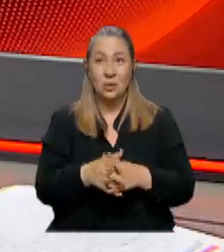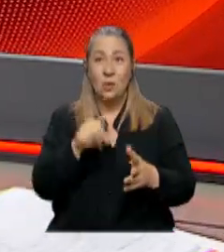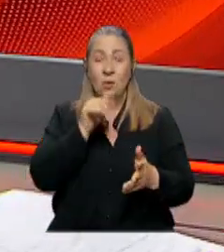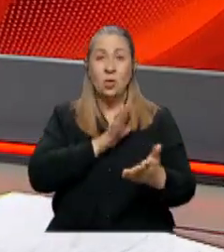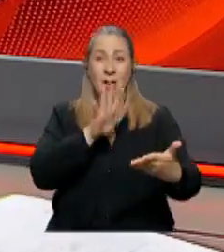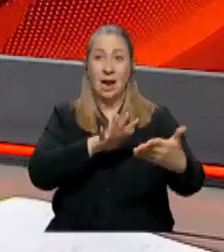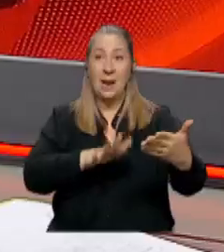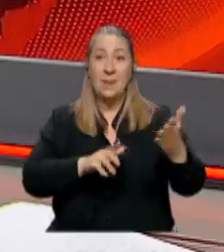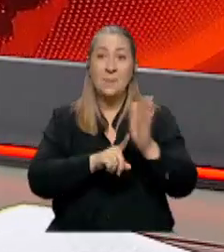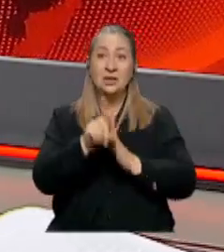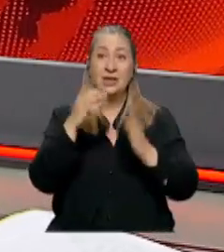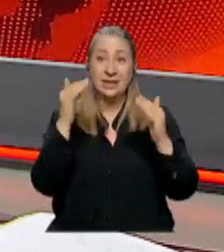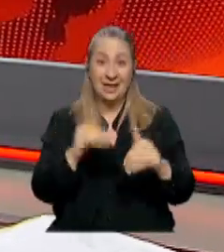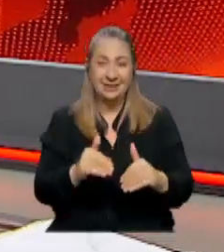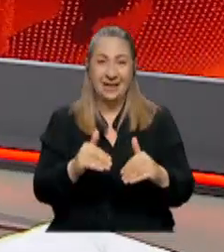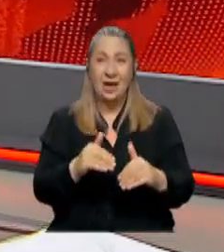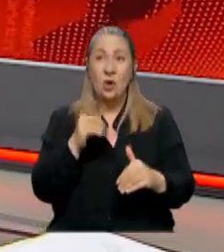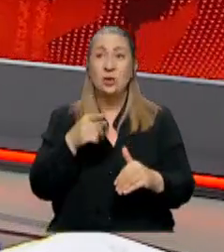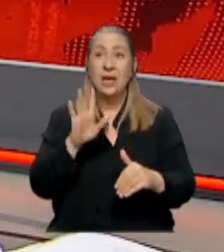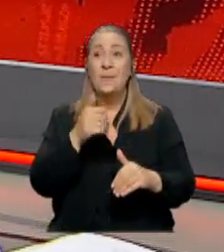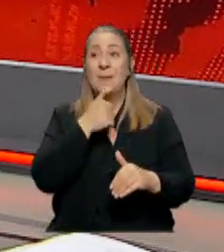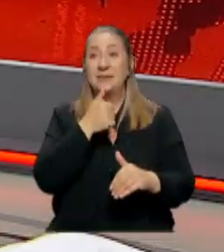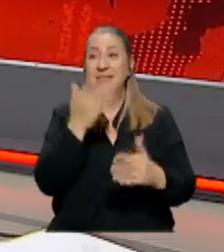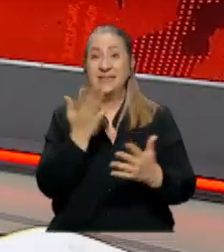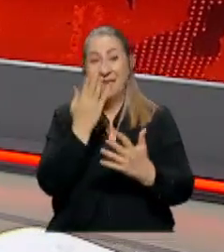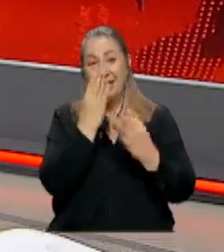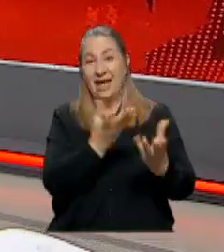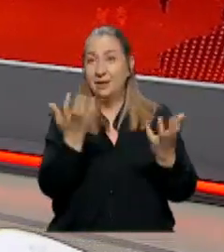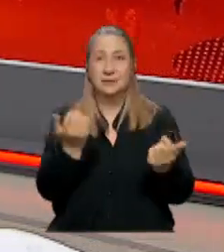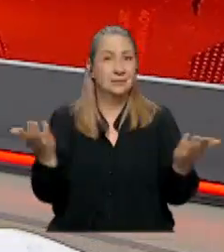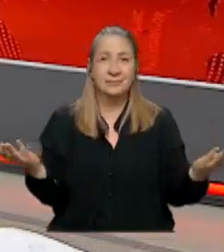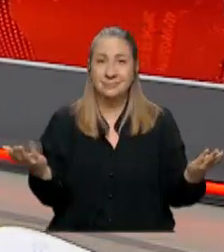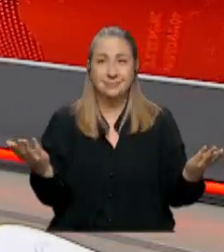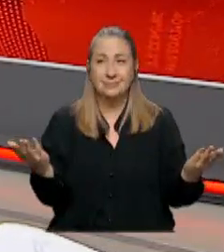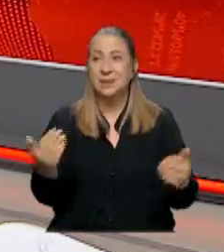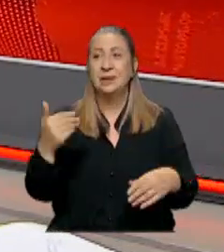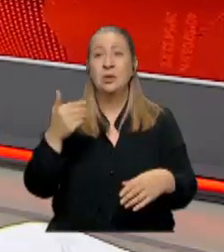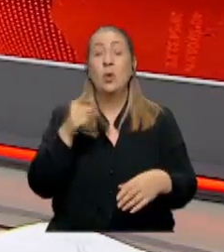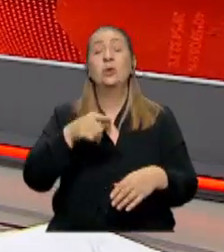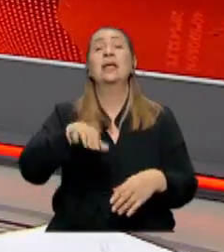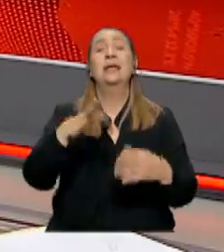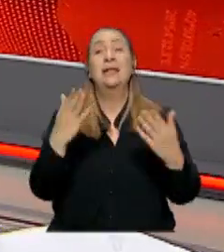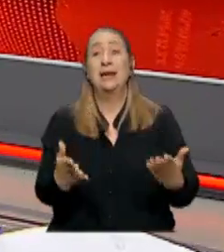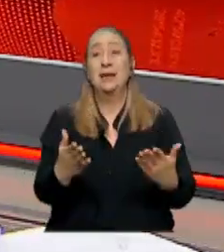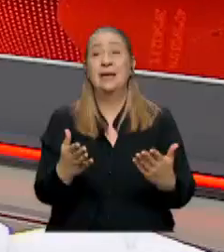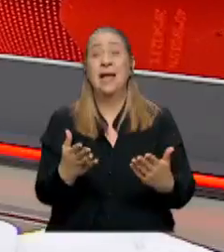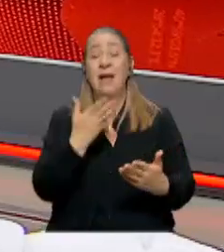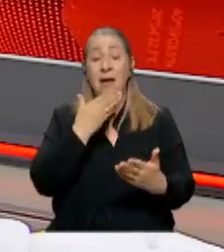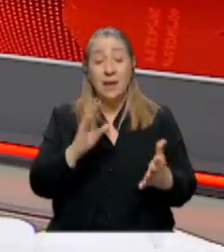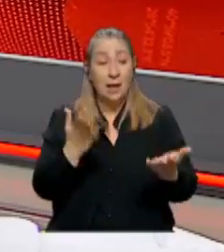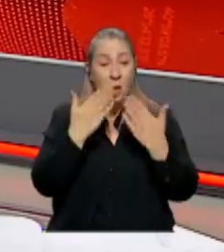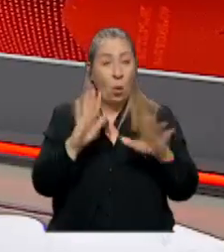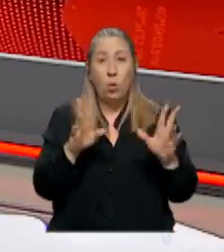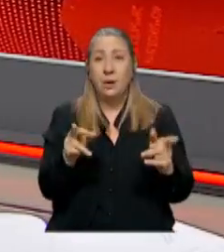Oğlunun karnesi başarılı geldiğinde o değil de babası nasıl hediye alsın? Bizim o değil de emekliler